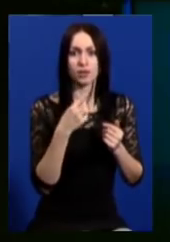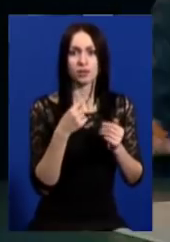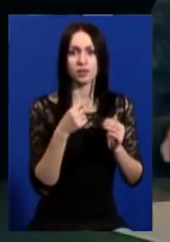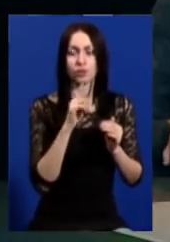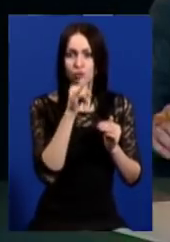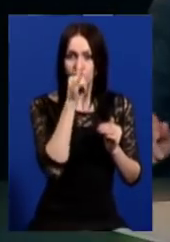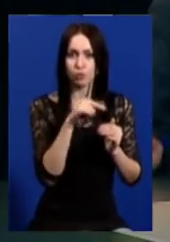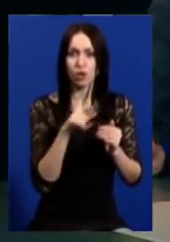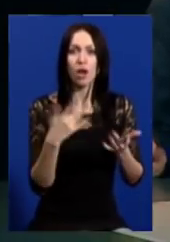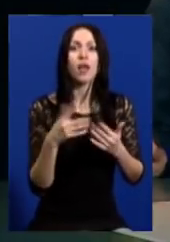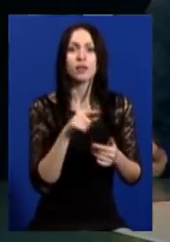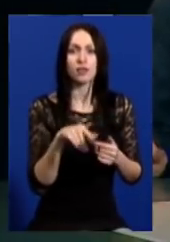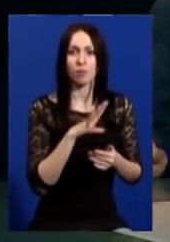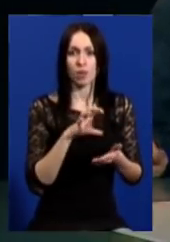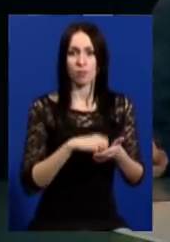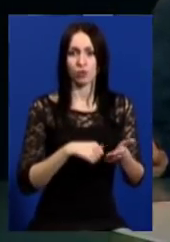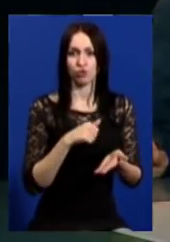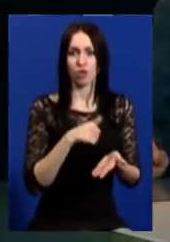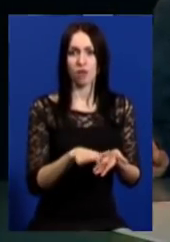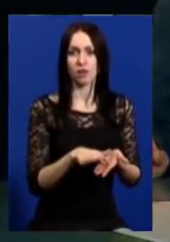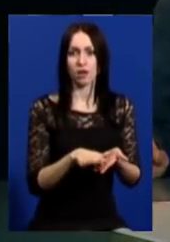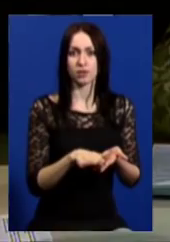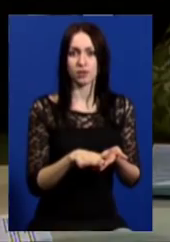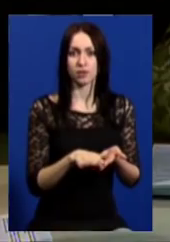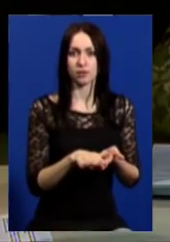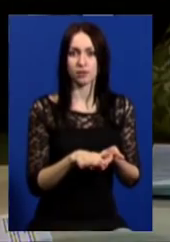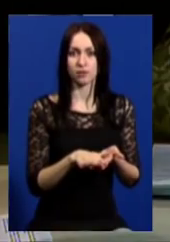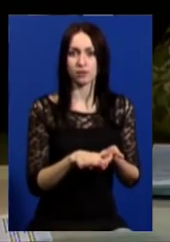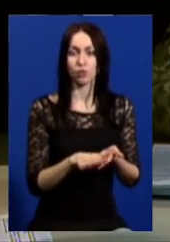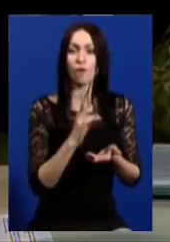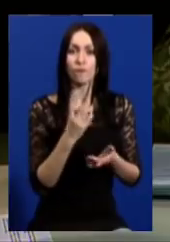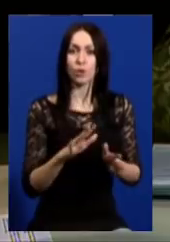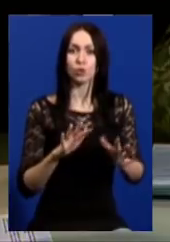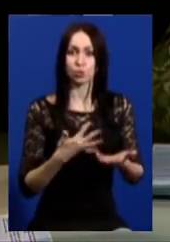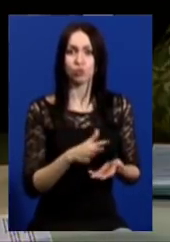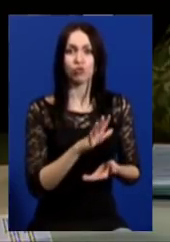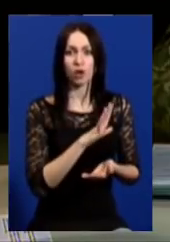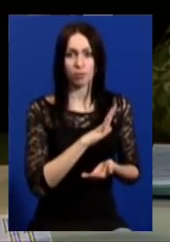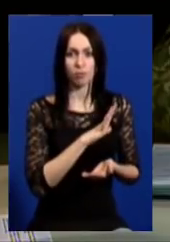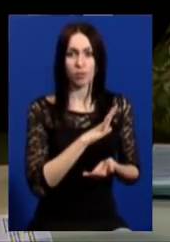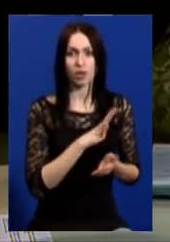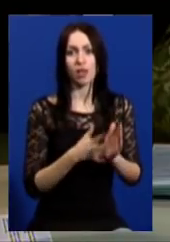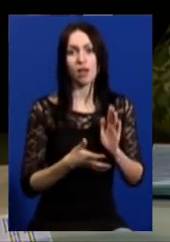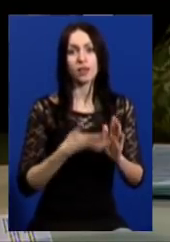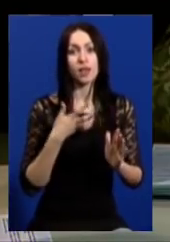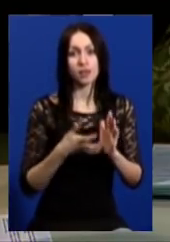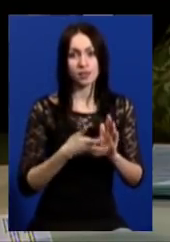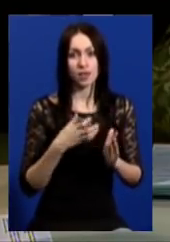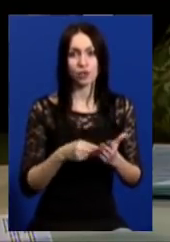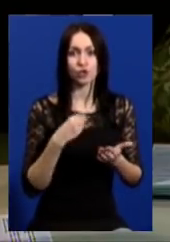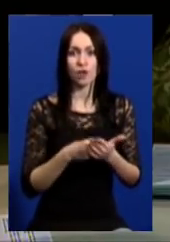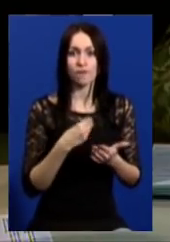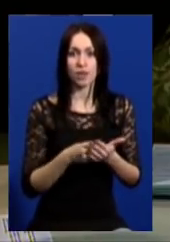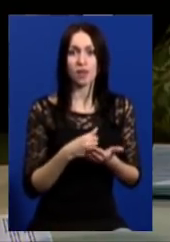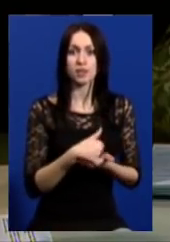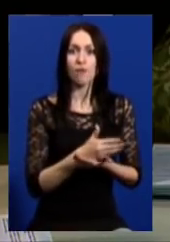пустили, які там були причини відмови? В 2 випадках було недостатнє фінансове